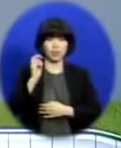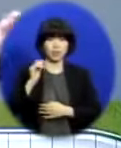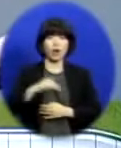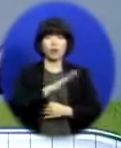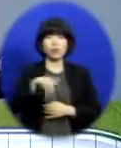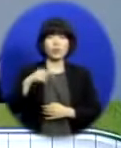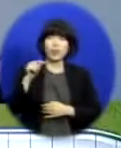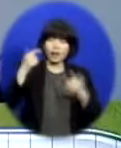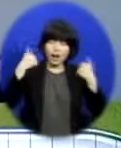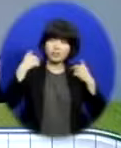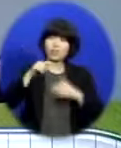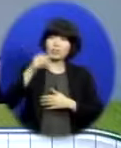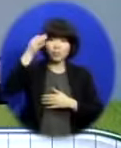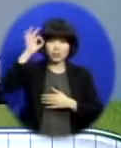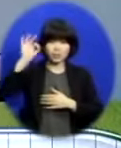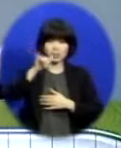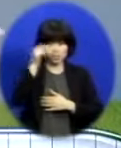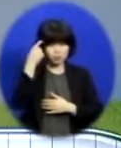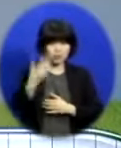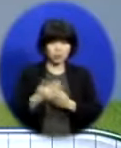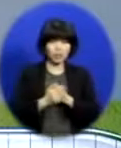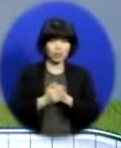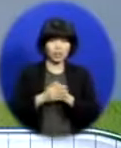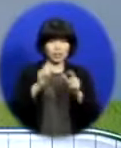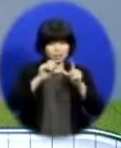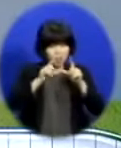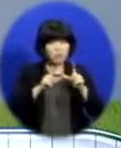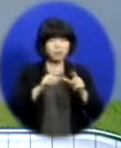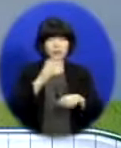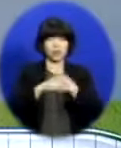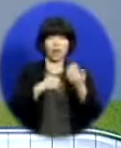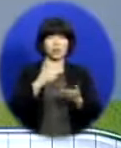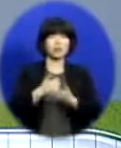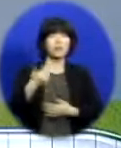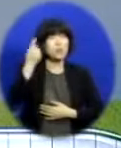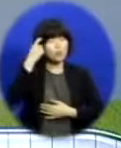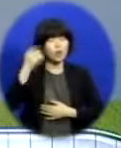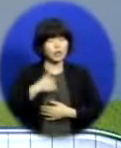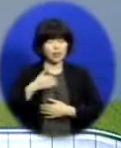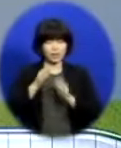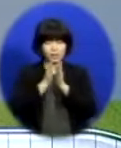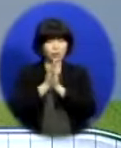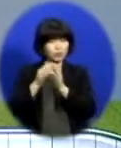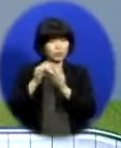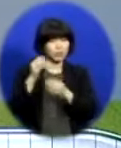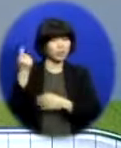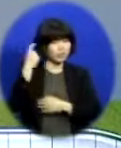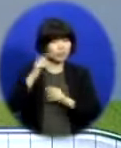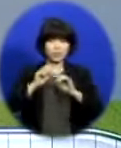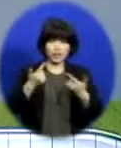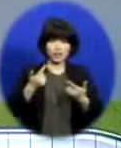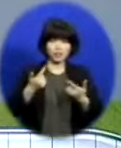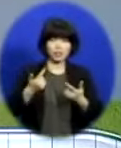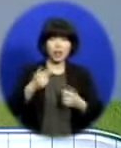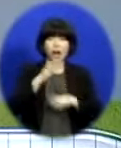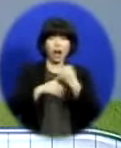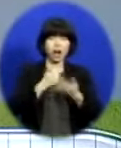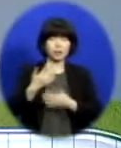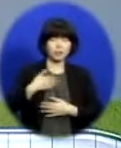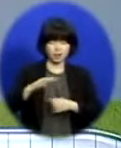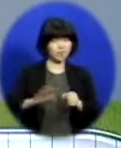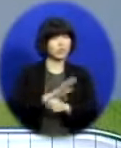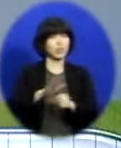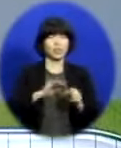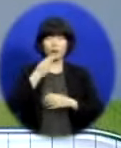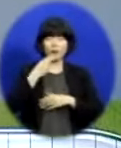그걸 깨닫네요 거의 대부분은 하나님은 왜 내 기도는 안들어 주시지 하나님은 나는 특별히 사랑 안 하시나